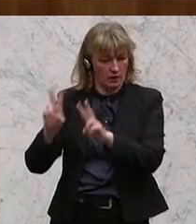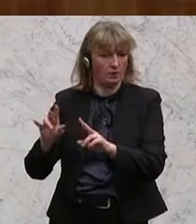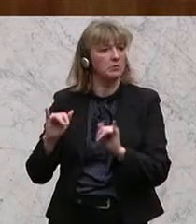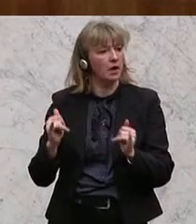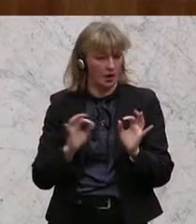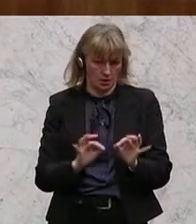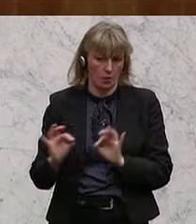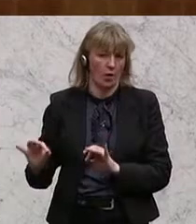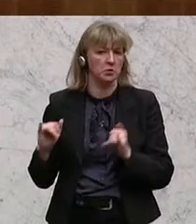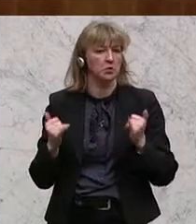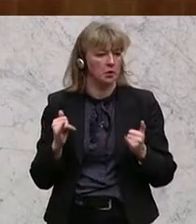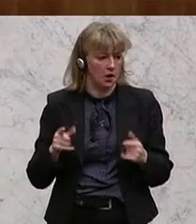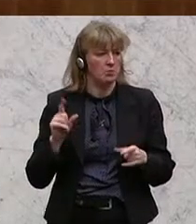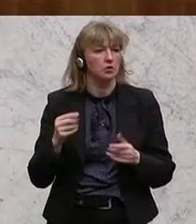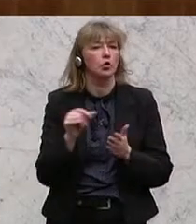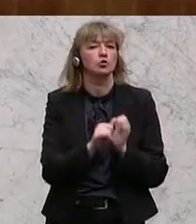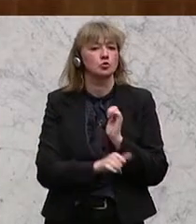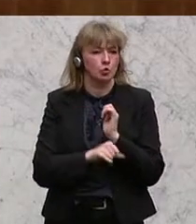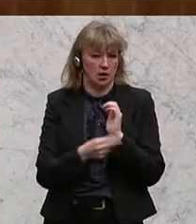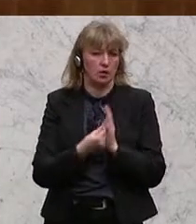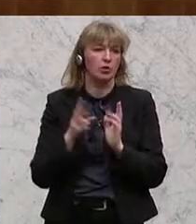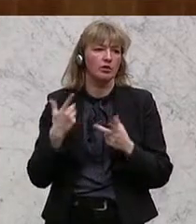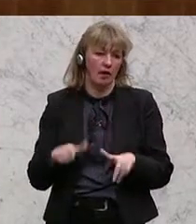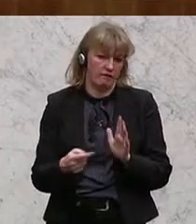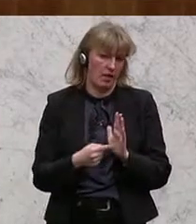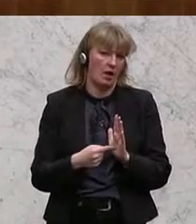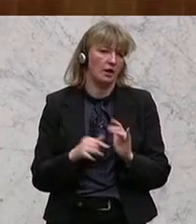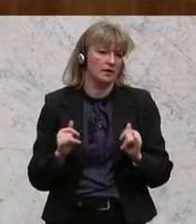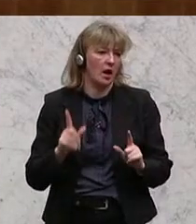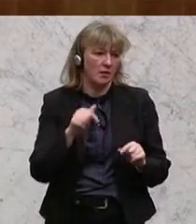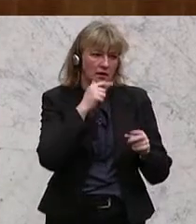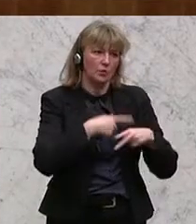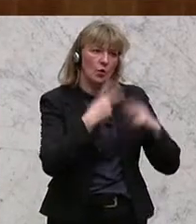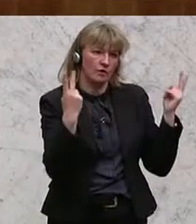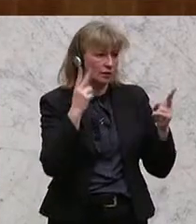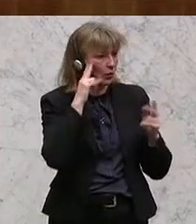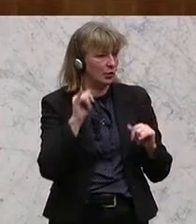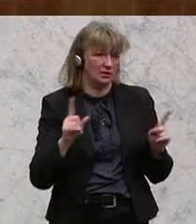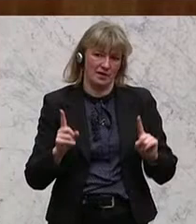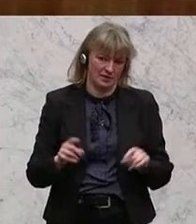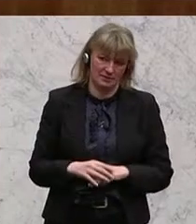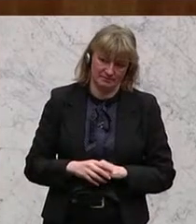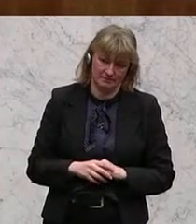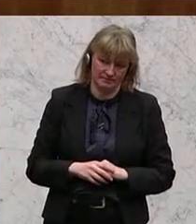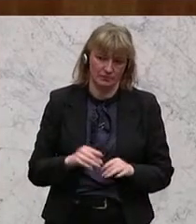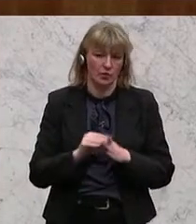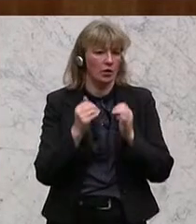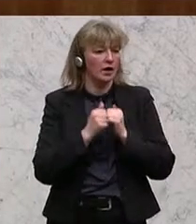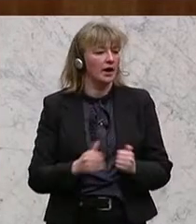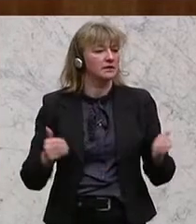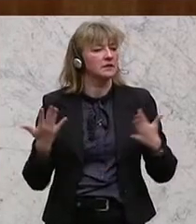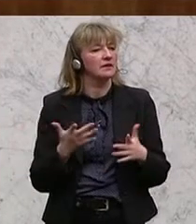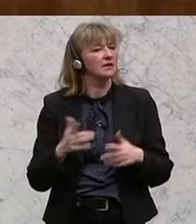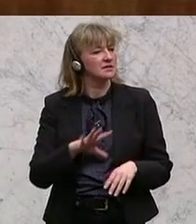Ordnung. Hier kann man auch durchaus Studiengebühren verlangen, aber nicht in den öffentlichen Universitäten. Darüber hinaus ist